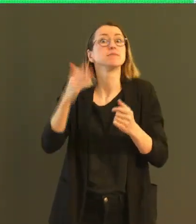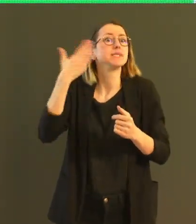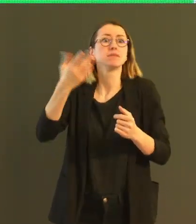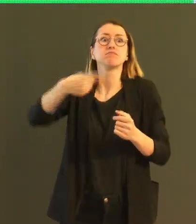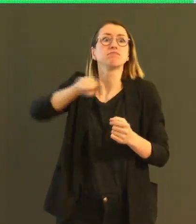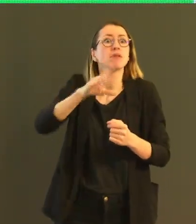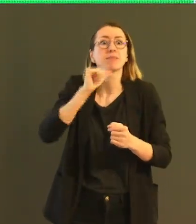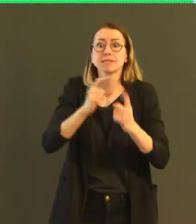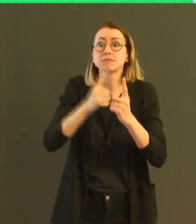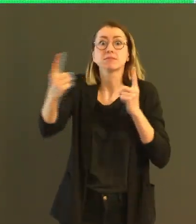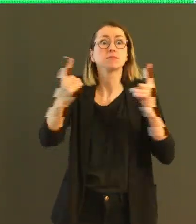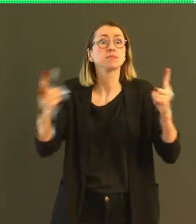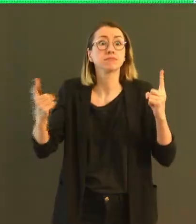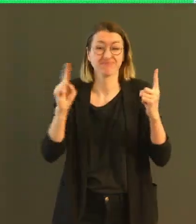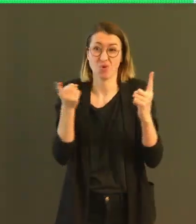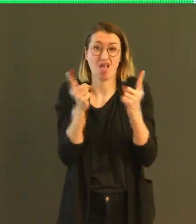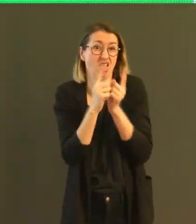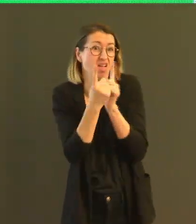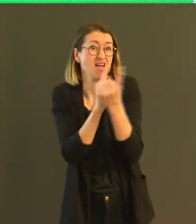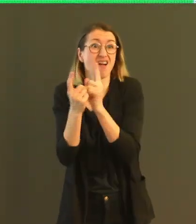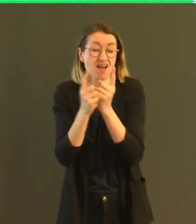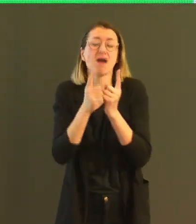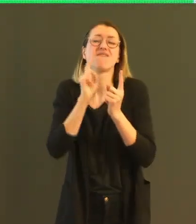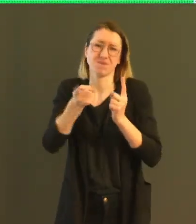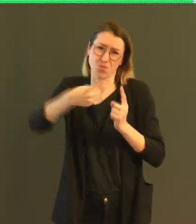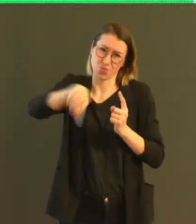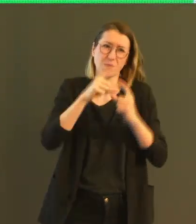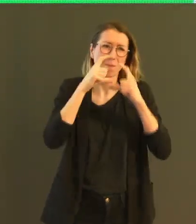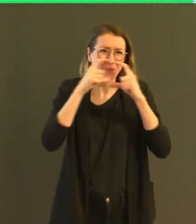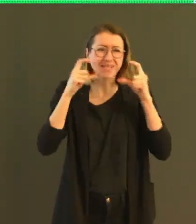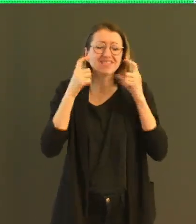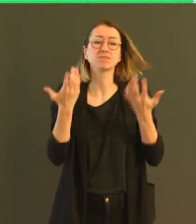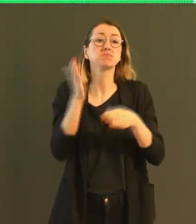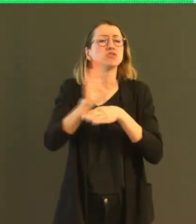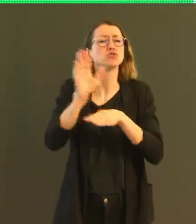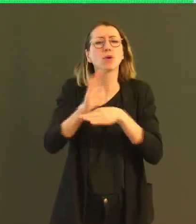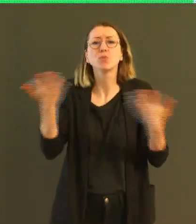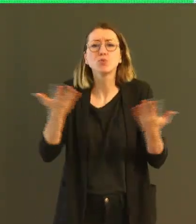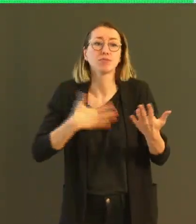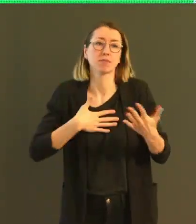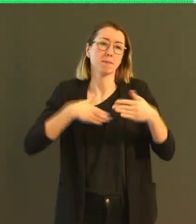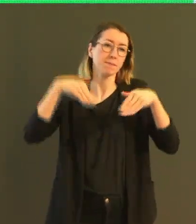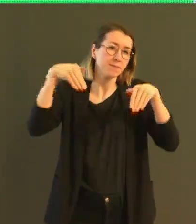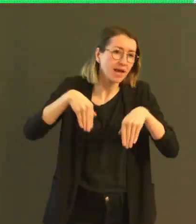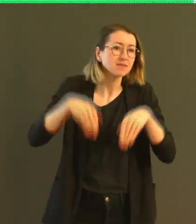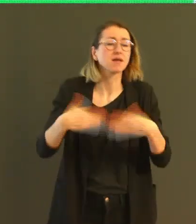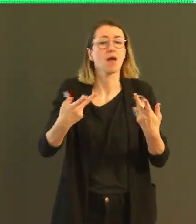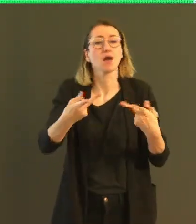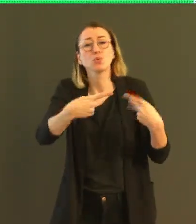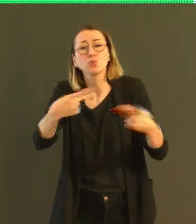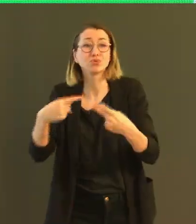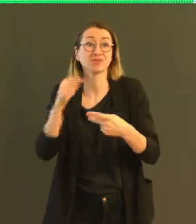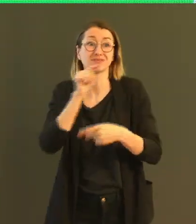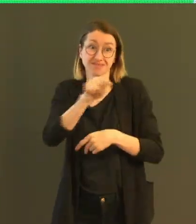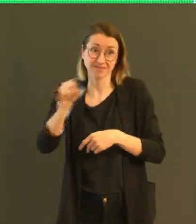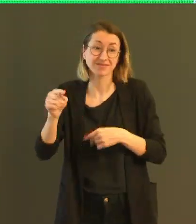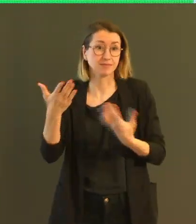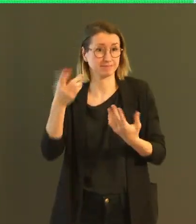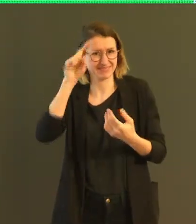maintenir de manière constante par exemple dans certains magasins et 5 vous essayer malgré